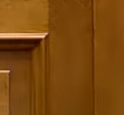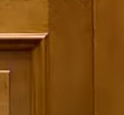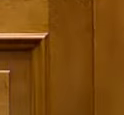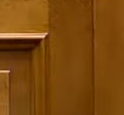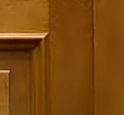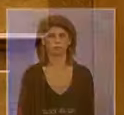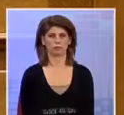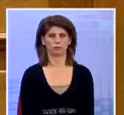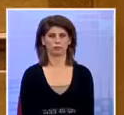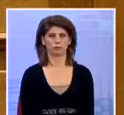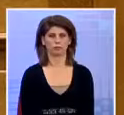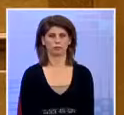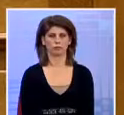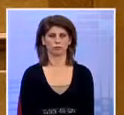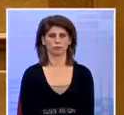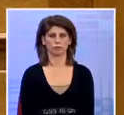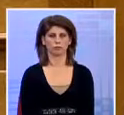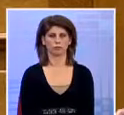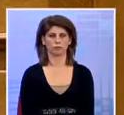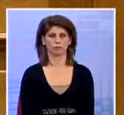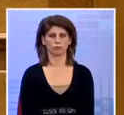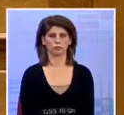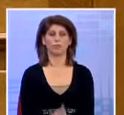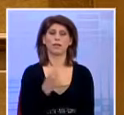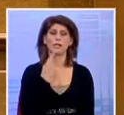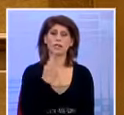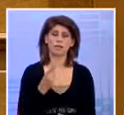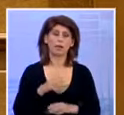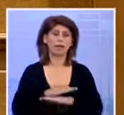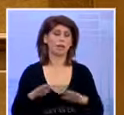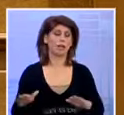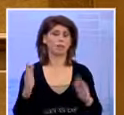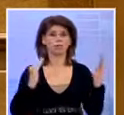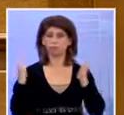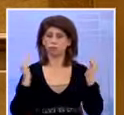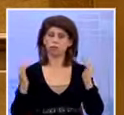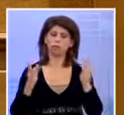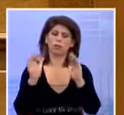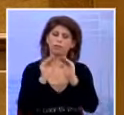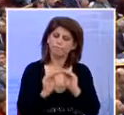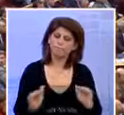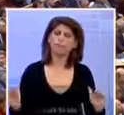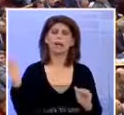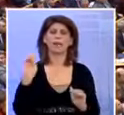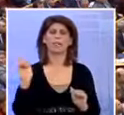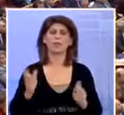Σας έχω πει ότι για να τελειώσει η αβεβαιότητα και να μπούμε ξανά σε ομαλούς ρυθμούς,